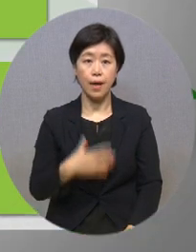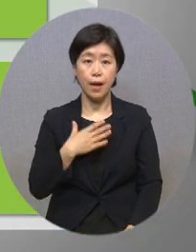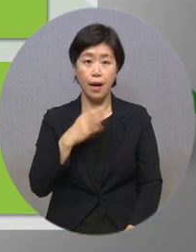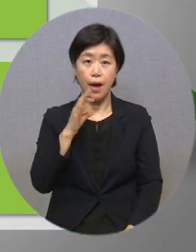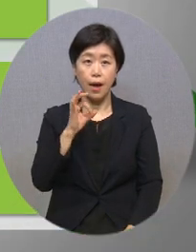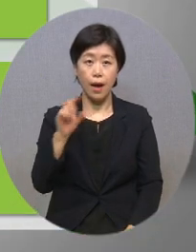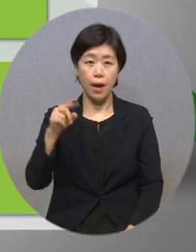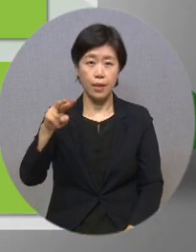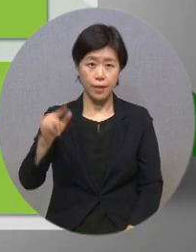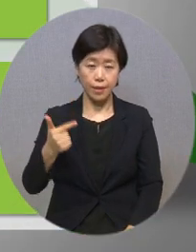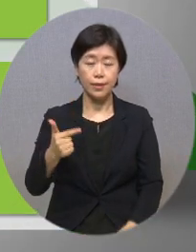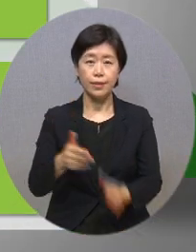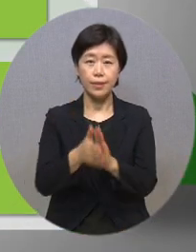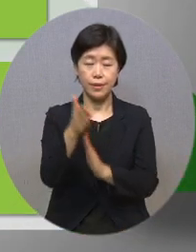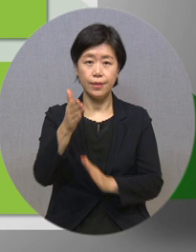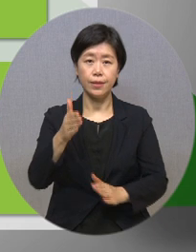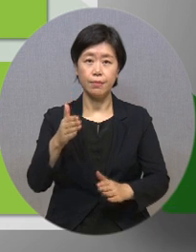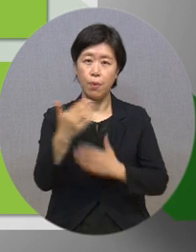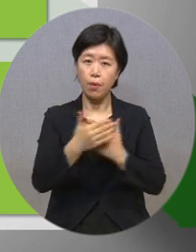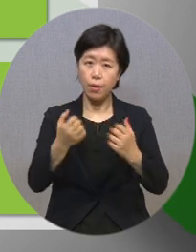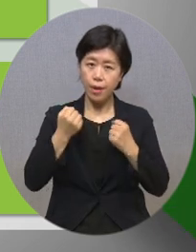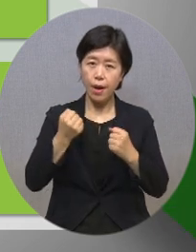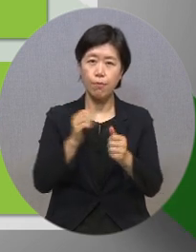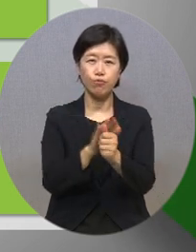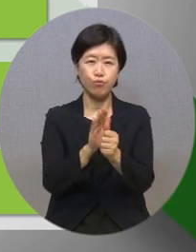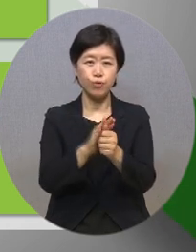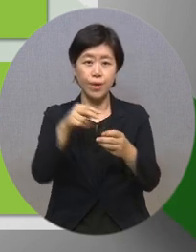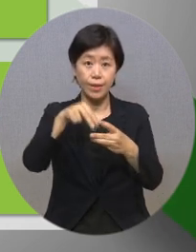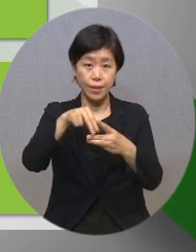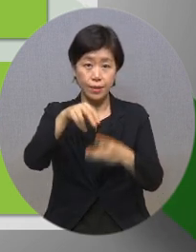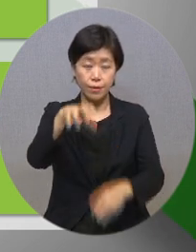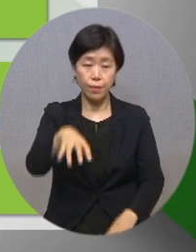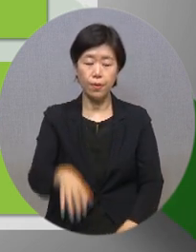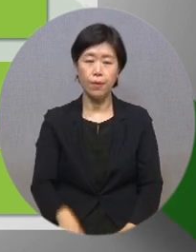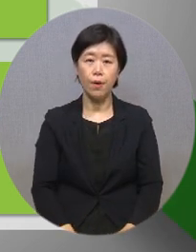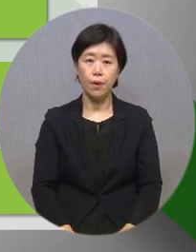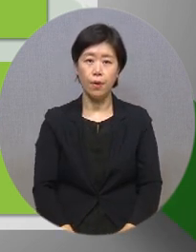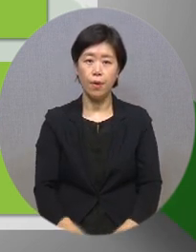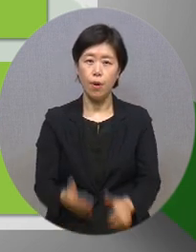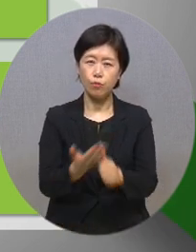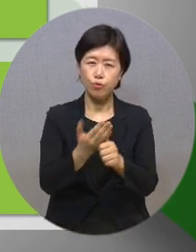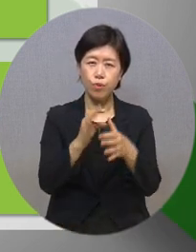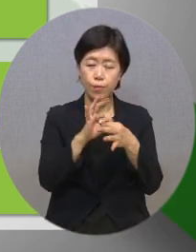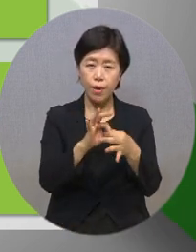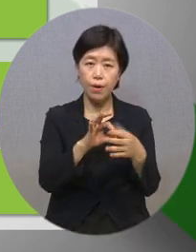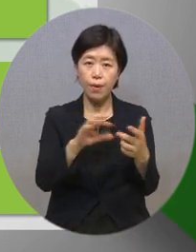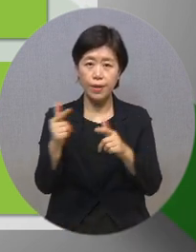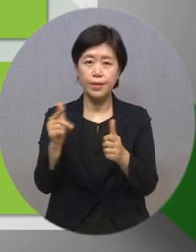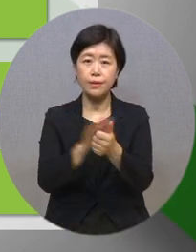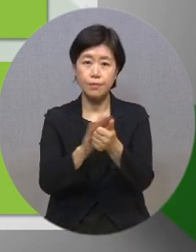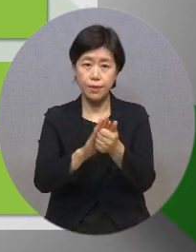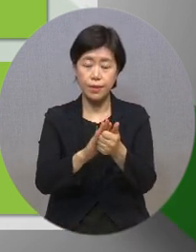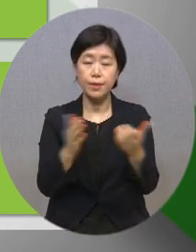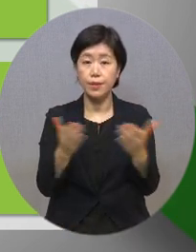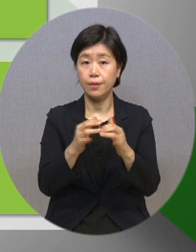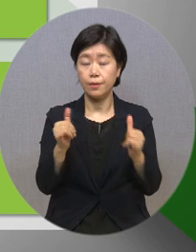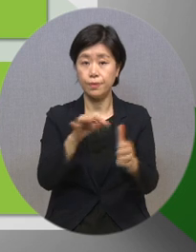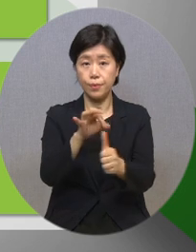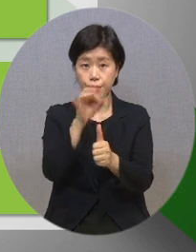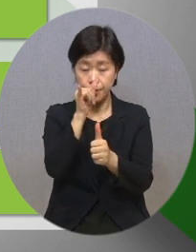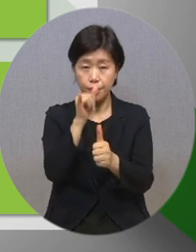아산시 건강가정지원센터에서 보육시설 서비스 종사원을 모집합니다. 접수 마감일은